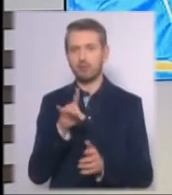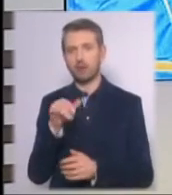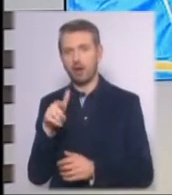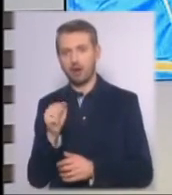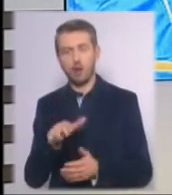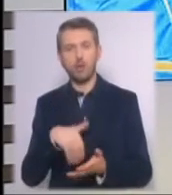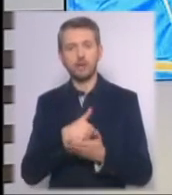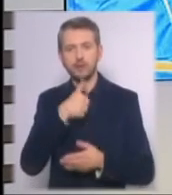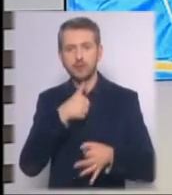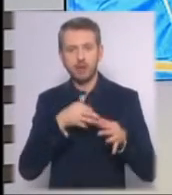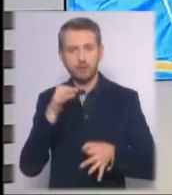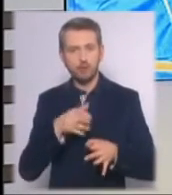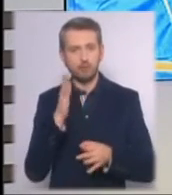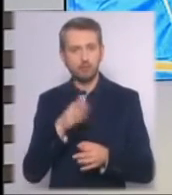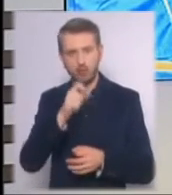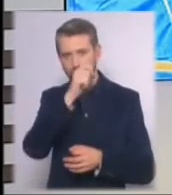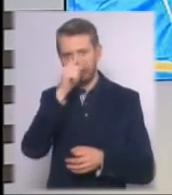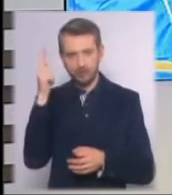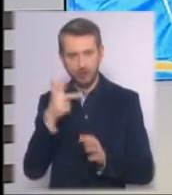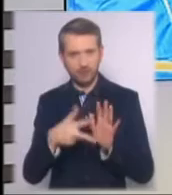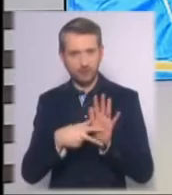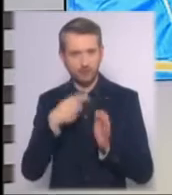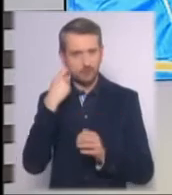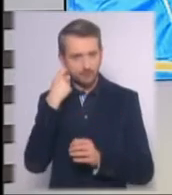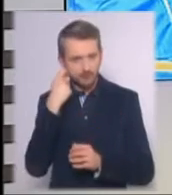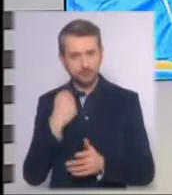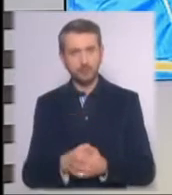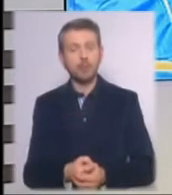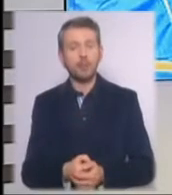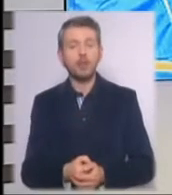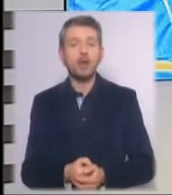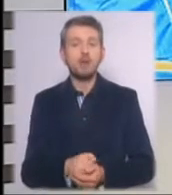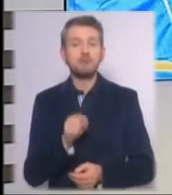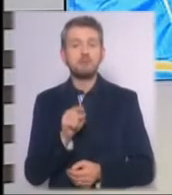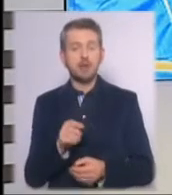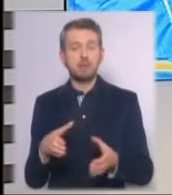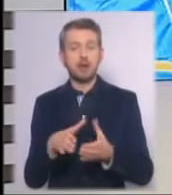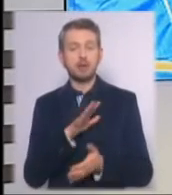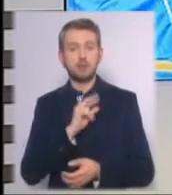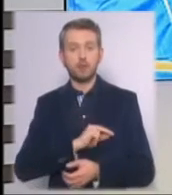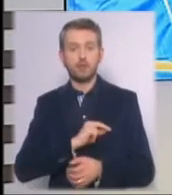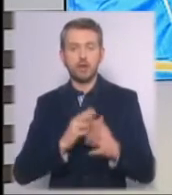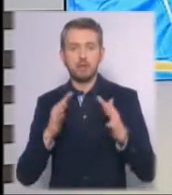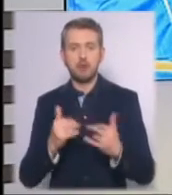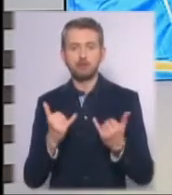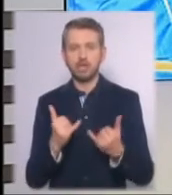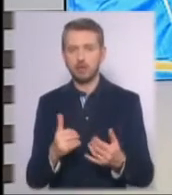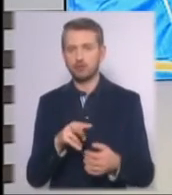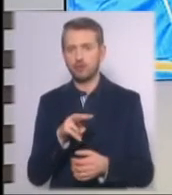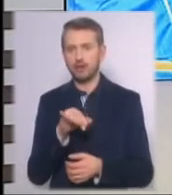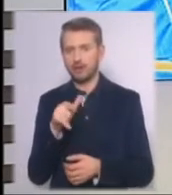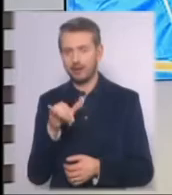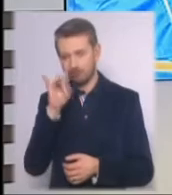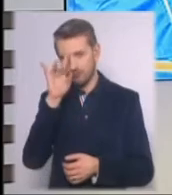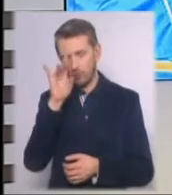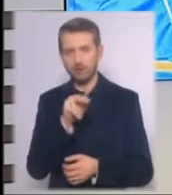буде 38-річний чех Павел Краловець. Зазначимо, що саме ця бригада працювала на матчі нинішньої Ліги чемпіонів «Челсі